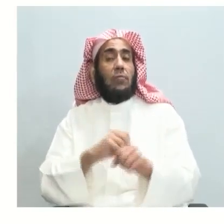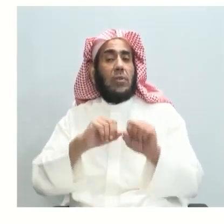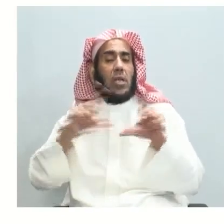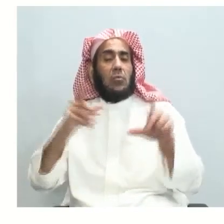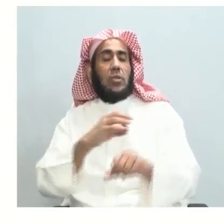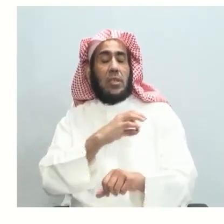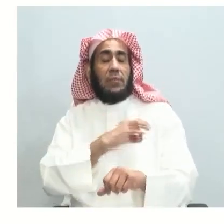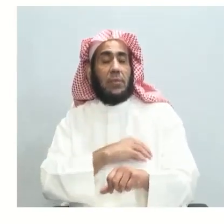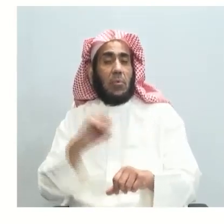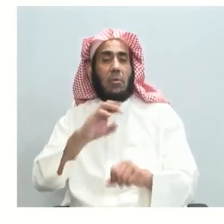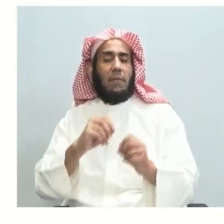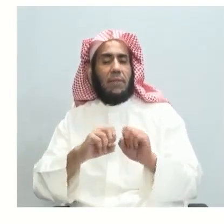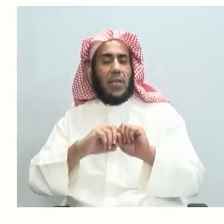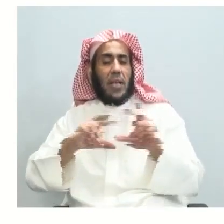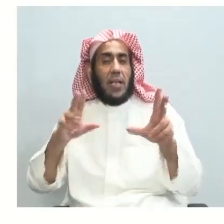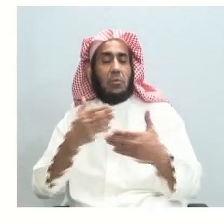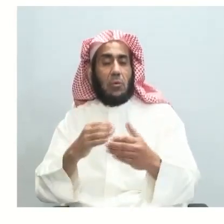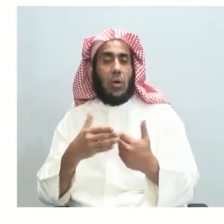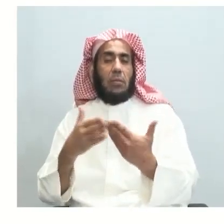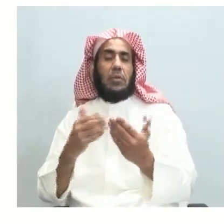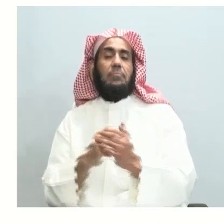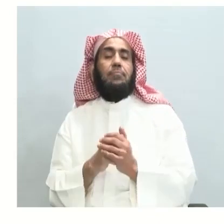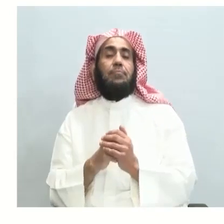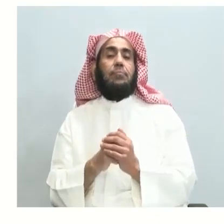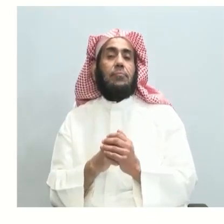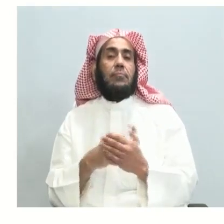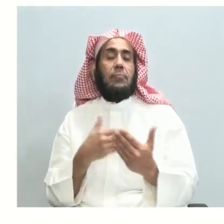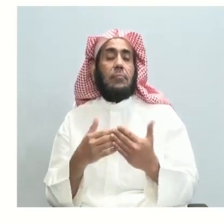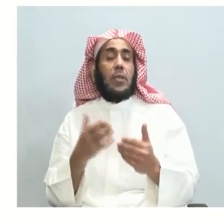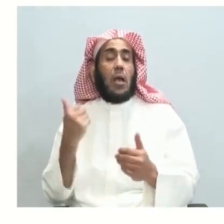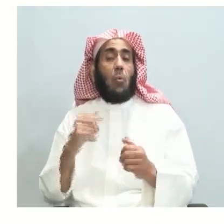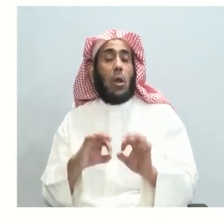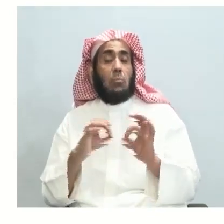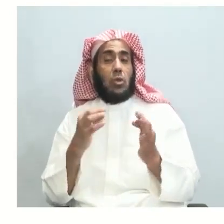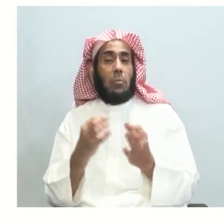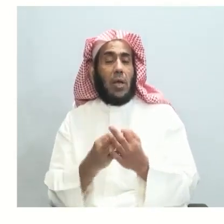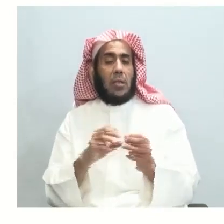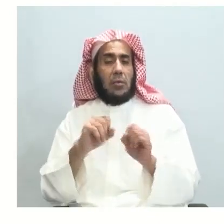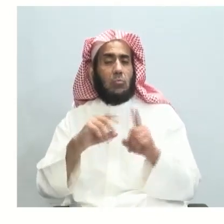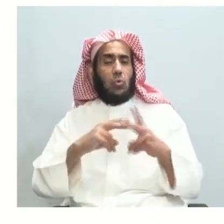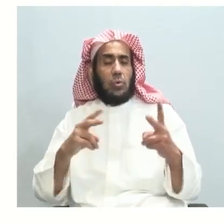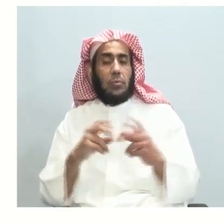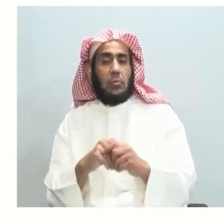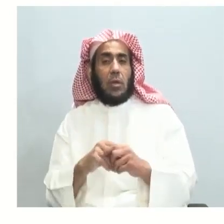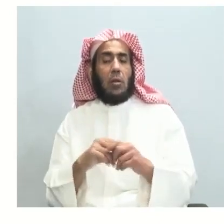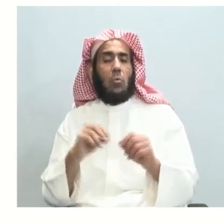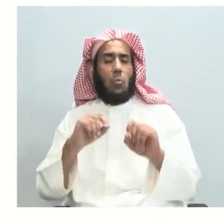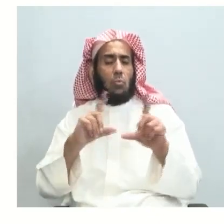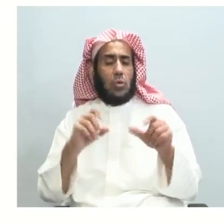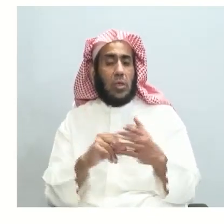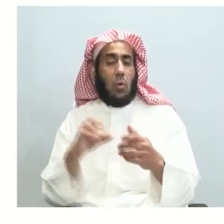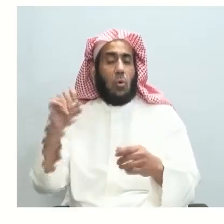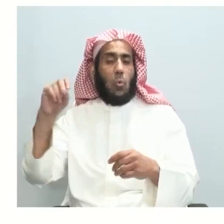تستفيد المنظمه في اعلان لمنتجات و خدمات ذكرنا مجتمعات منصات التواصل مجتمعات ما يتعلق منتدى او